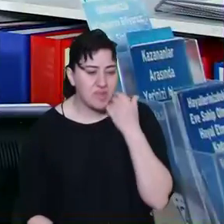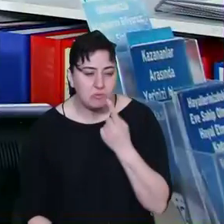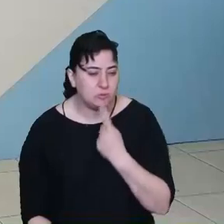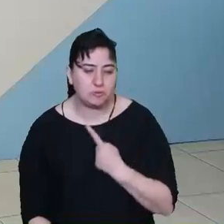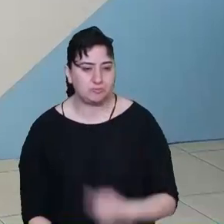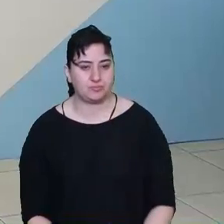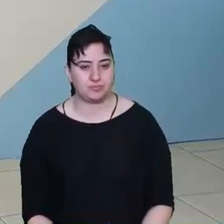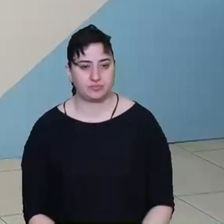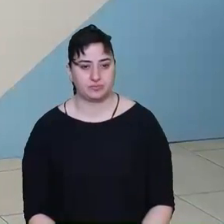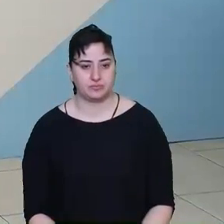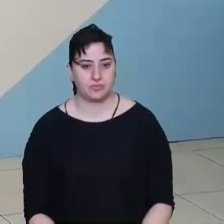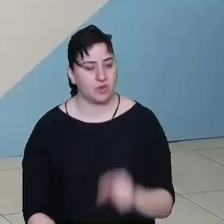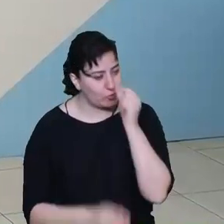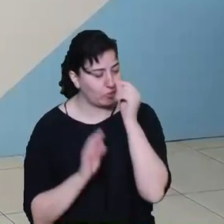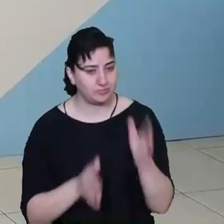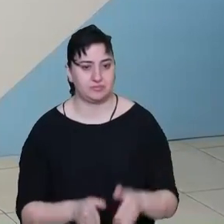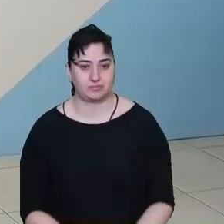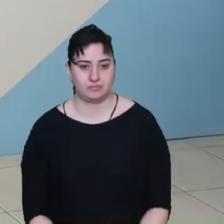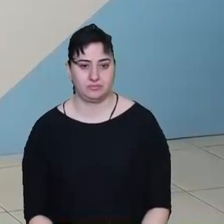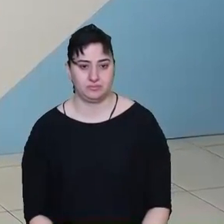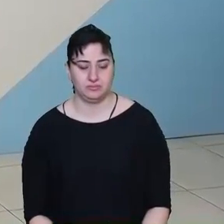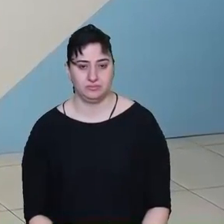yalan? Kolay gelsin.